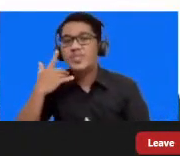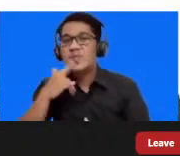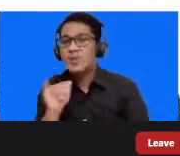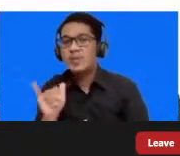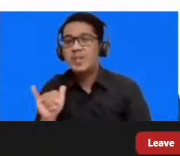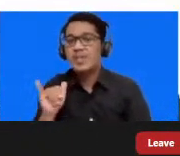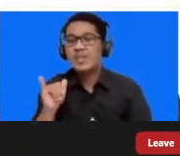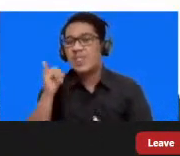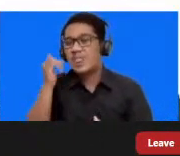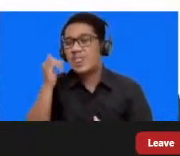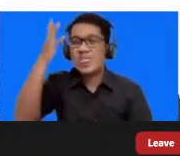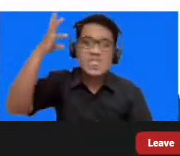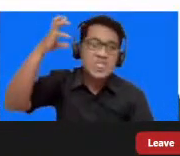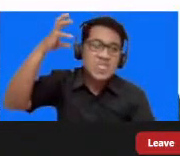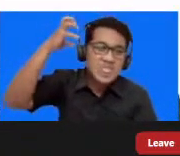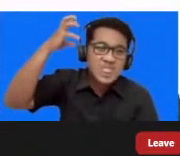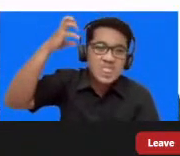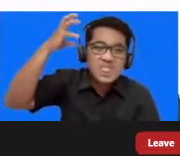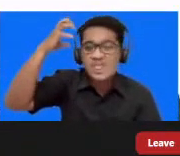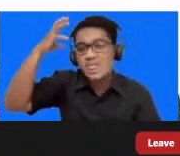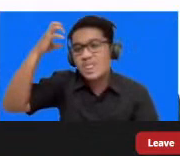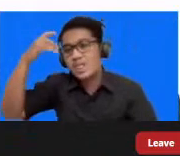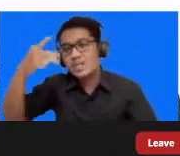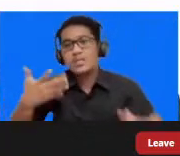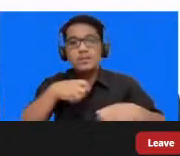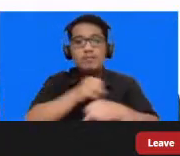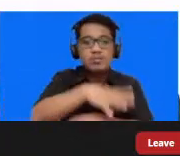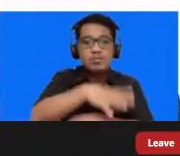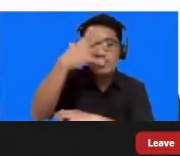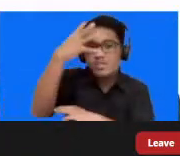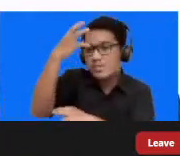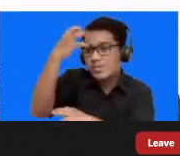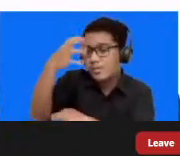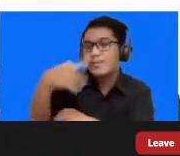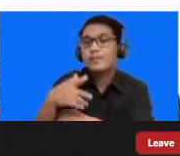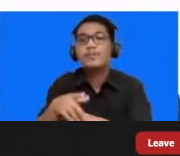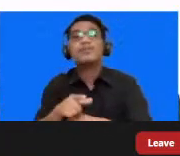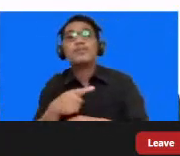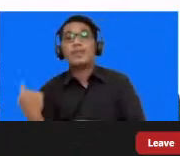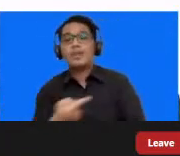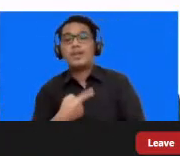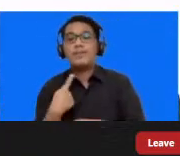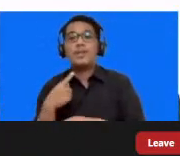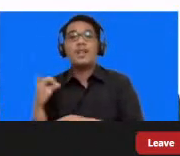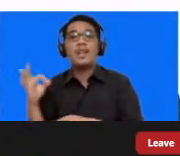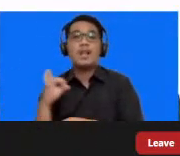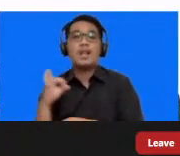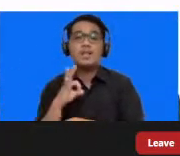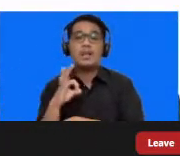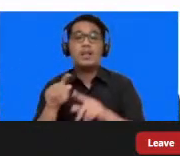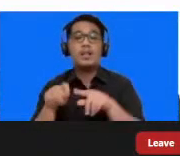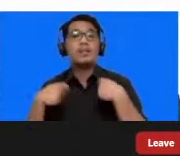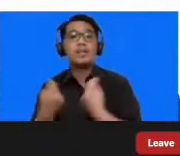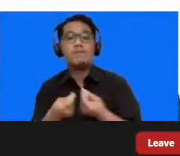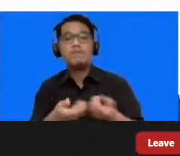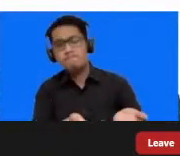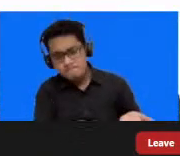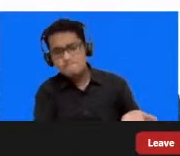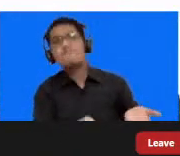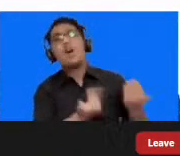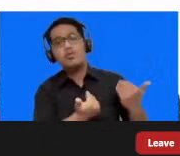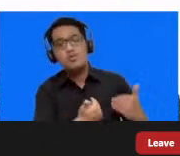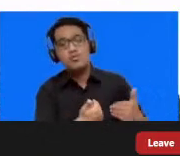trauma setelah kejadian. Kami tim Tagana mengajak anak-anak